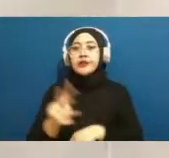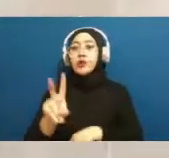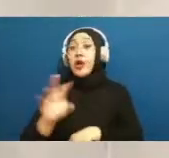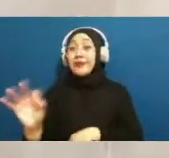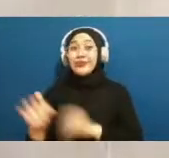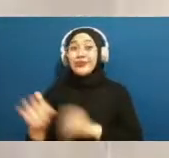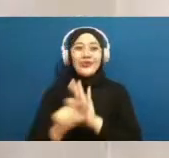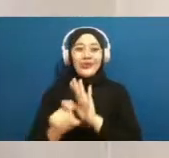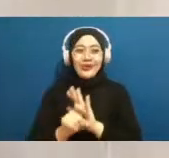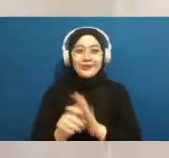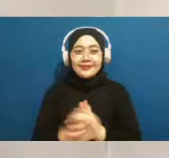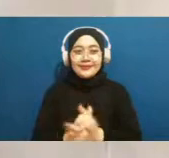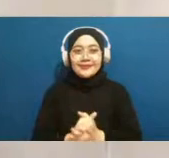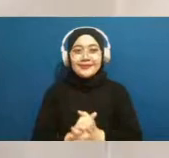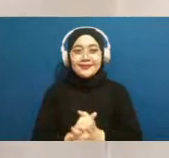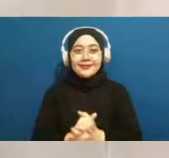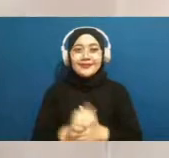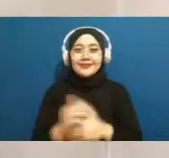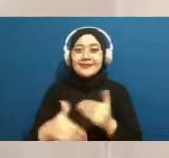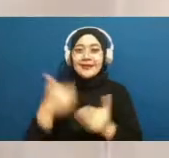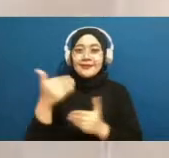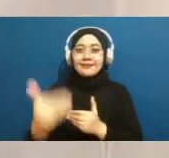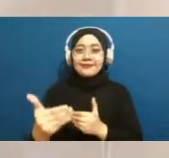misalnya ya. Nah, setelah itu